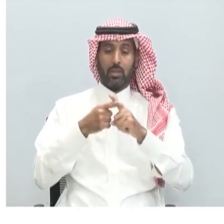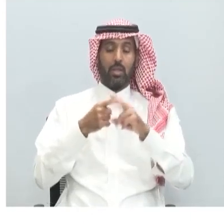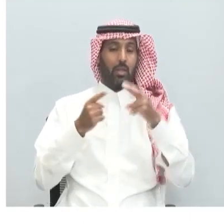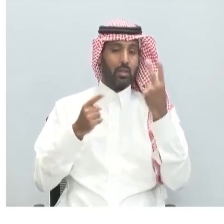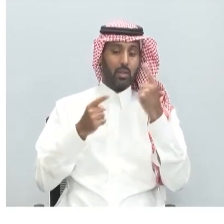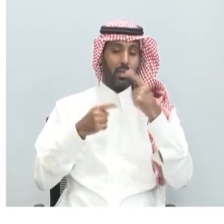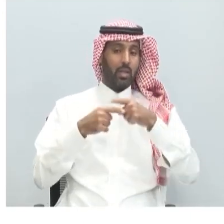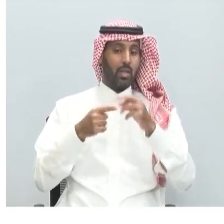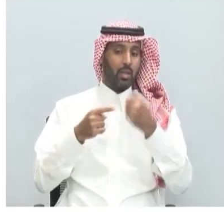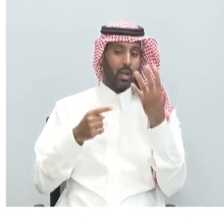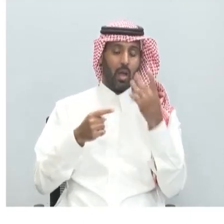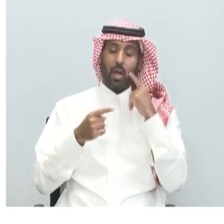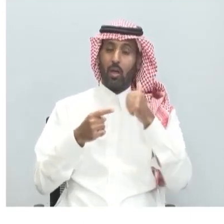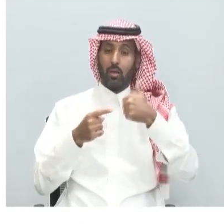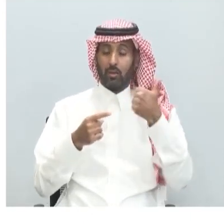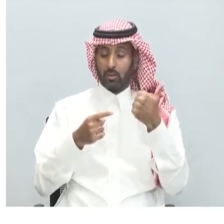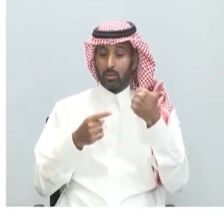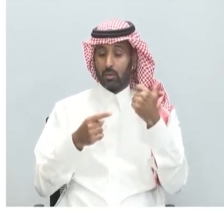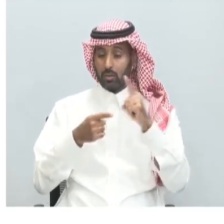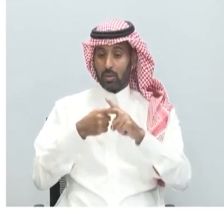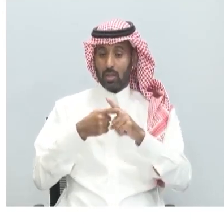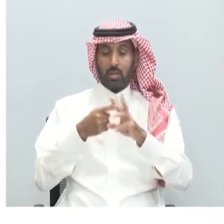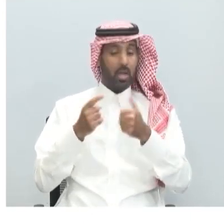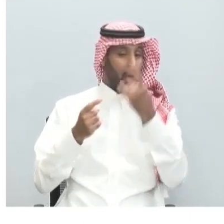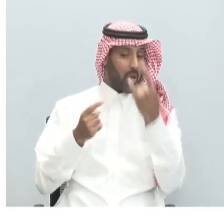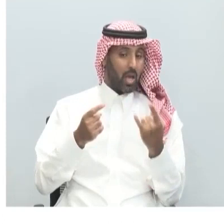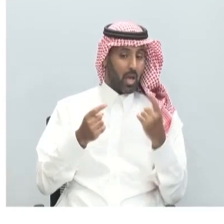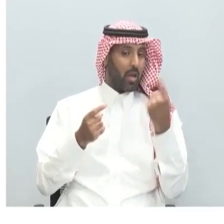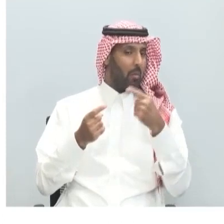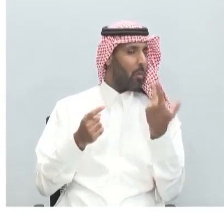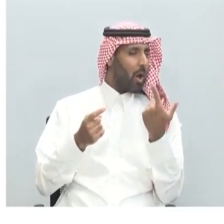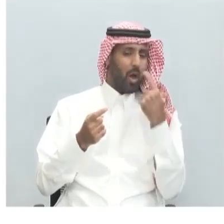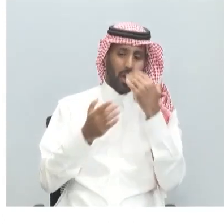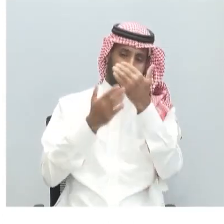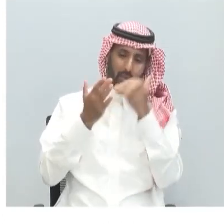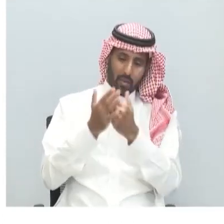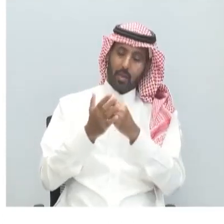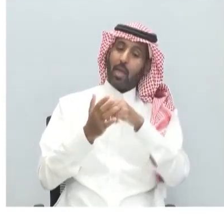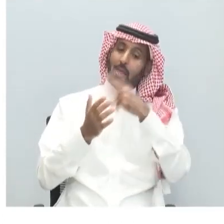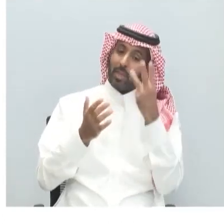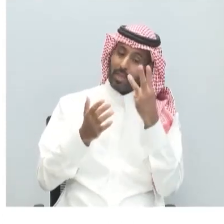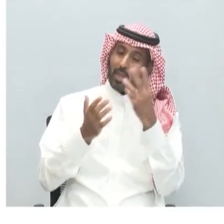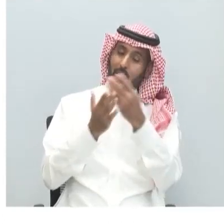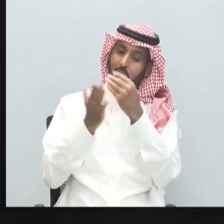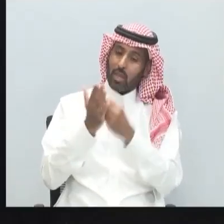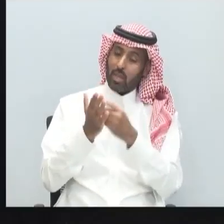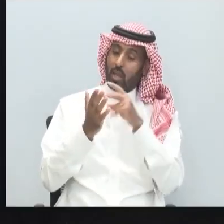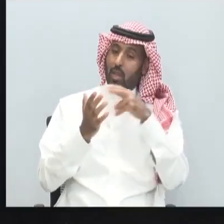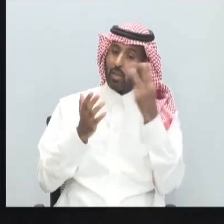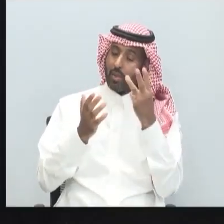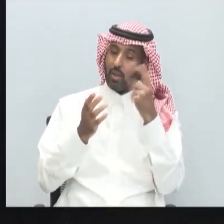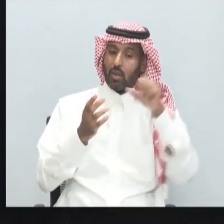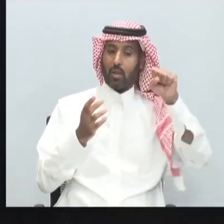وسته عشره يتبقى لدي 11 رقم 11 سافتح المستوى الثالث وابدا في 3